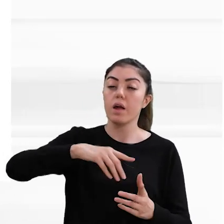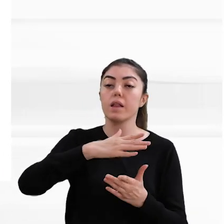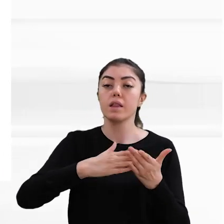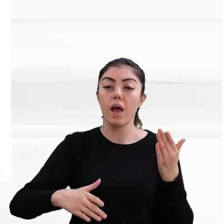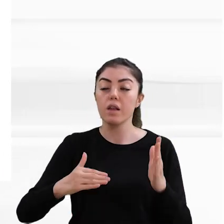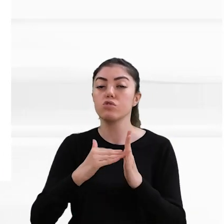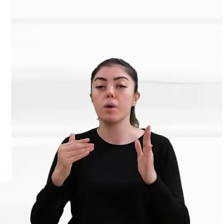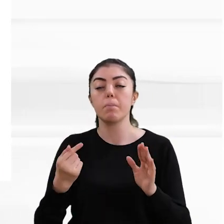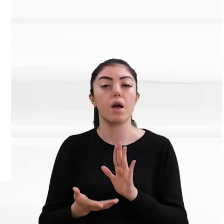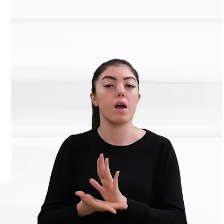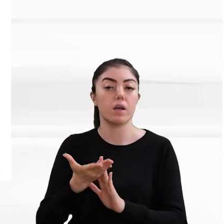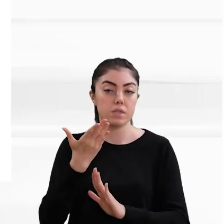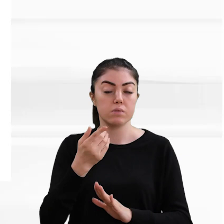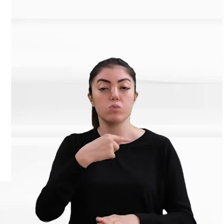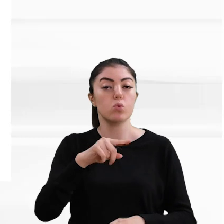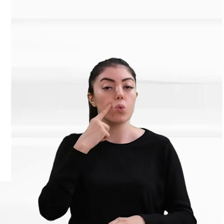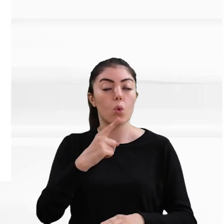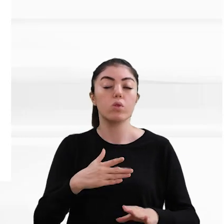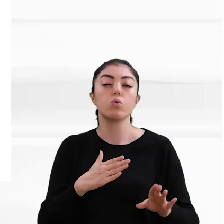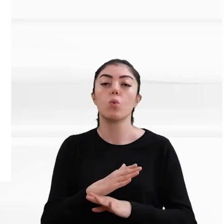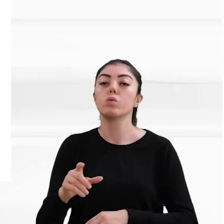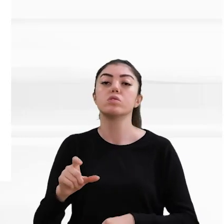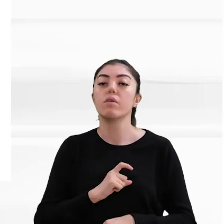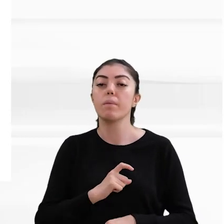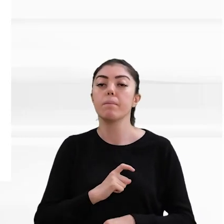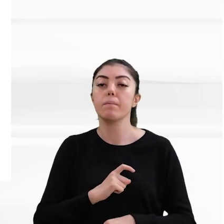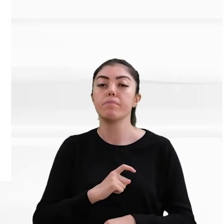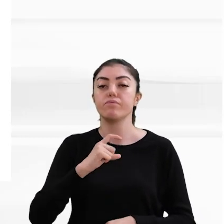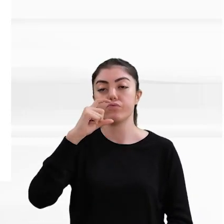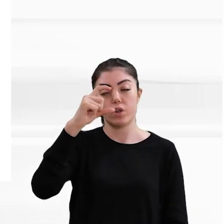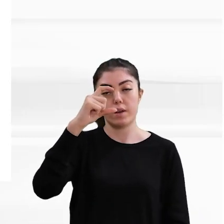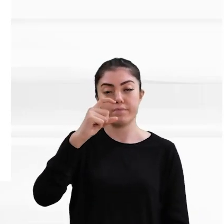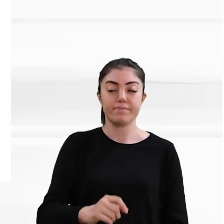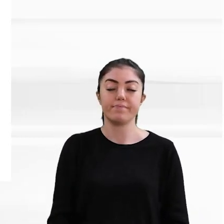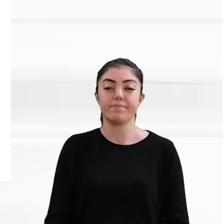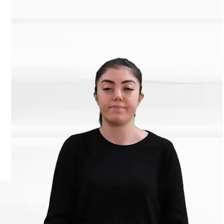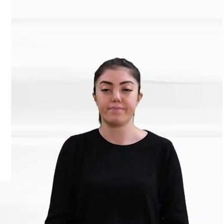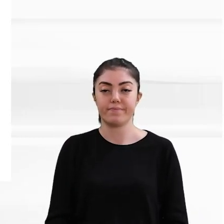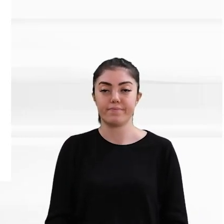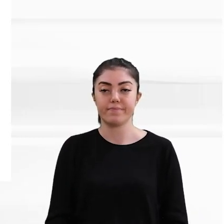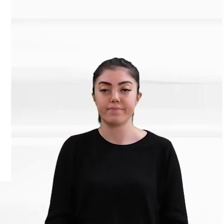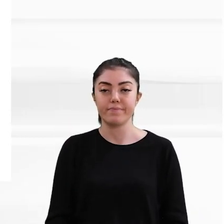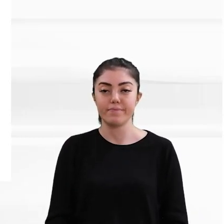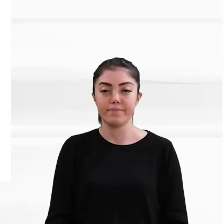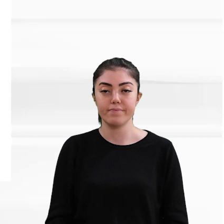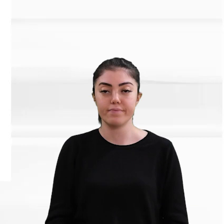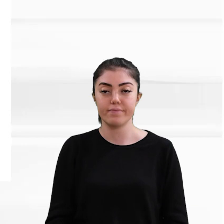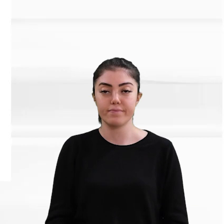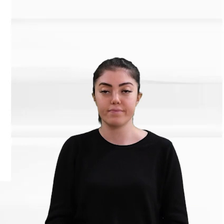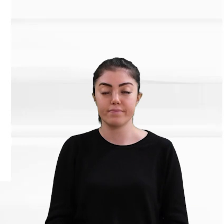uydunun döndüğü yörüngenin yarıçapını artırmaktır. Bu durumda doğru cevabımız C seçeneği